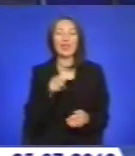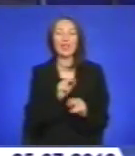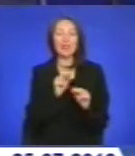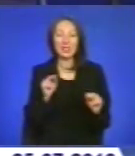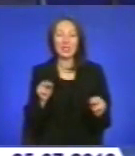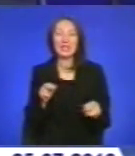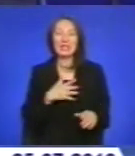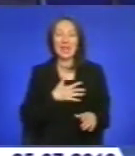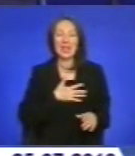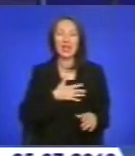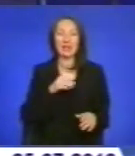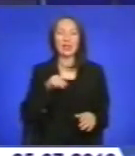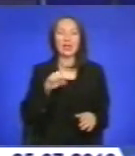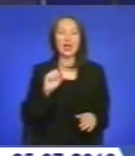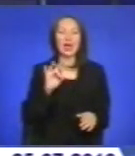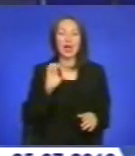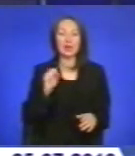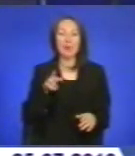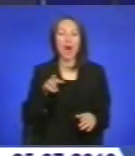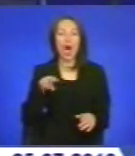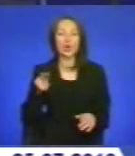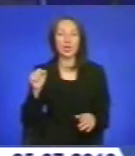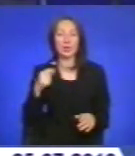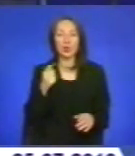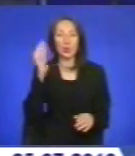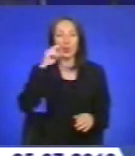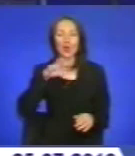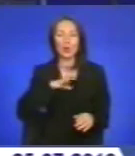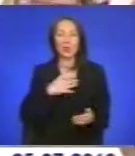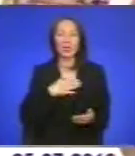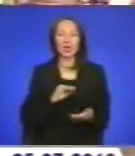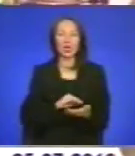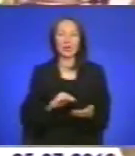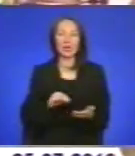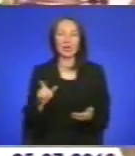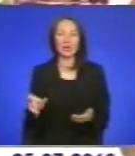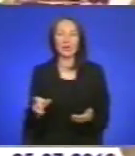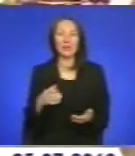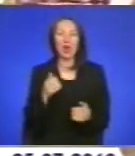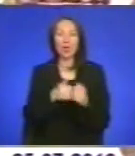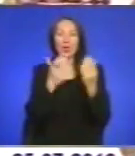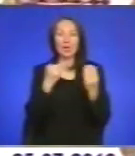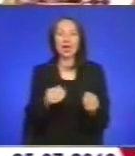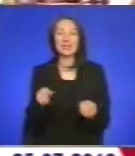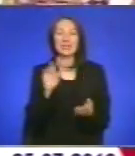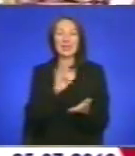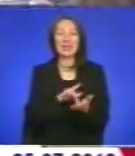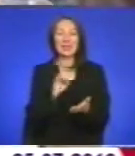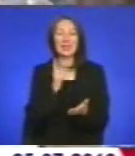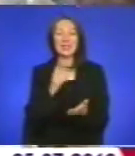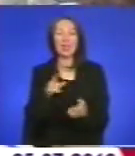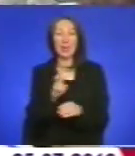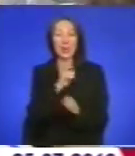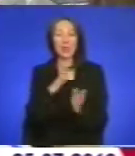Тарас Малюжинський. На одному з уроків побували наші кореспонденти. Щодня у центральній дитячій бібліотеці